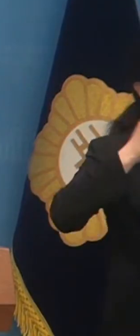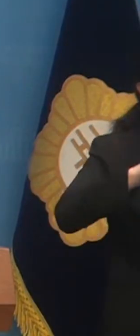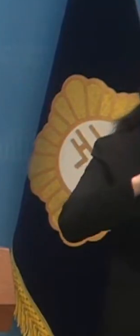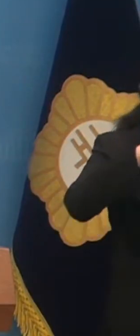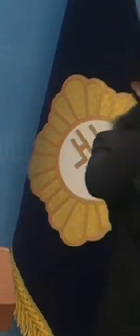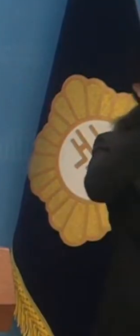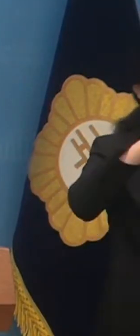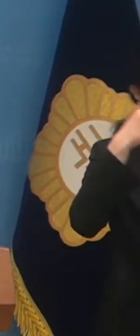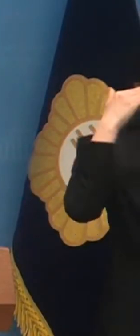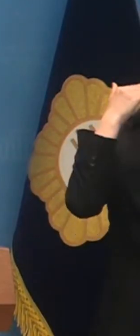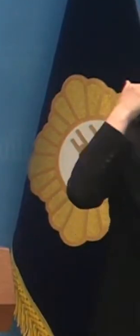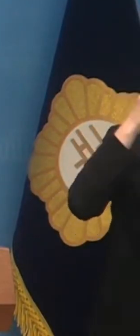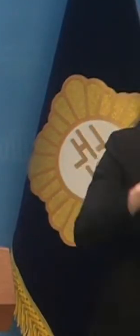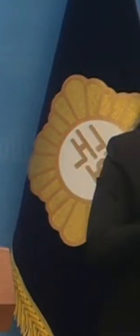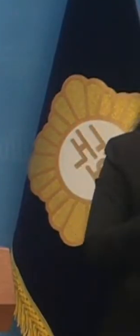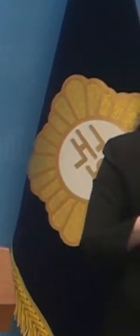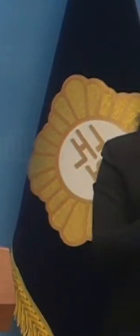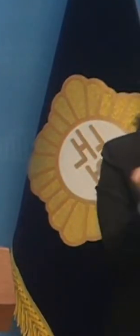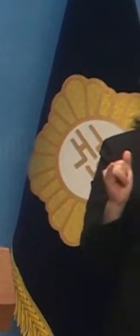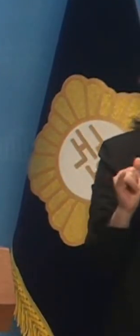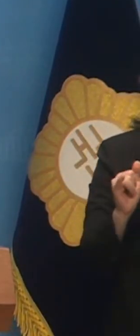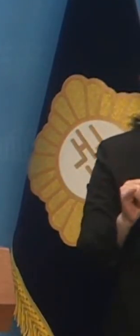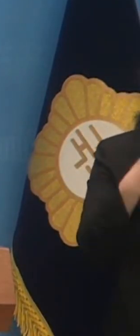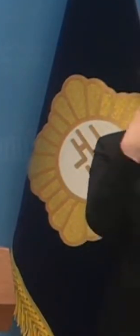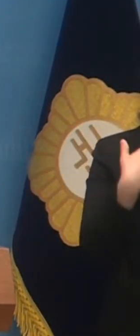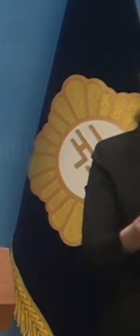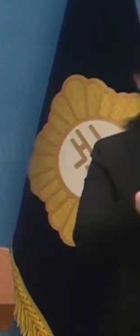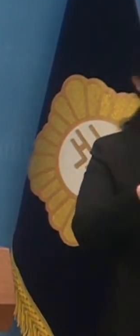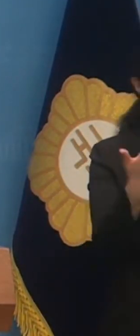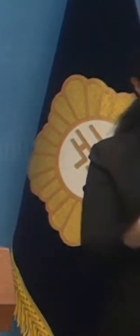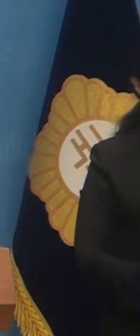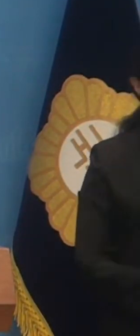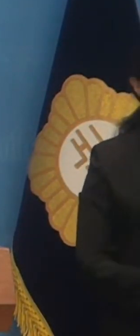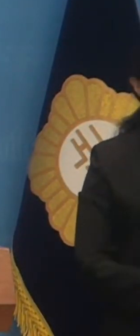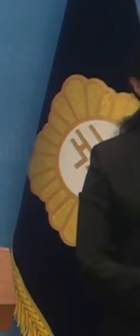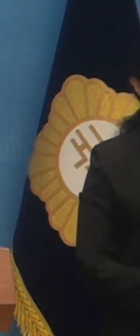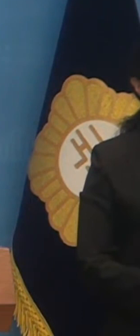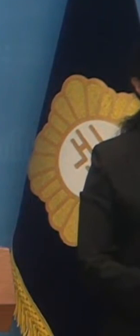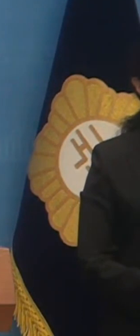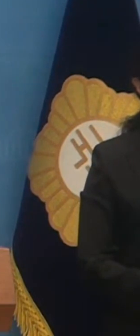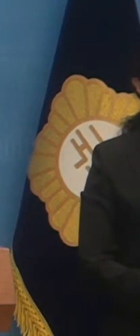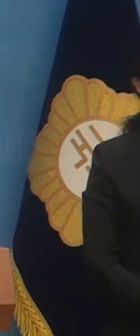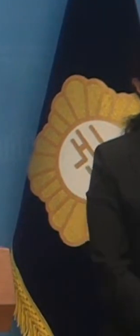잡아야 한다면 국민께서 용서치 않을 것입니다.